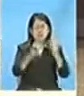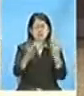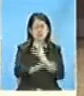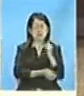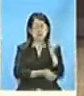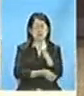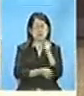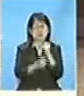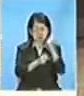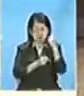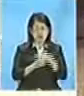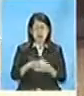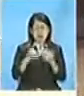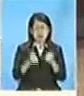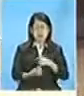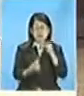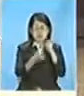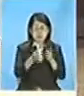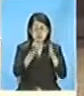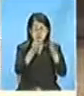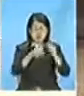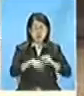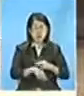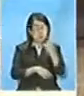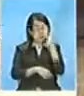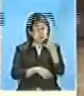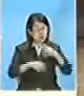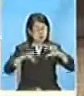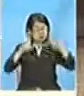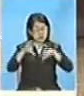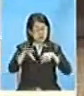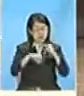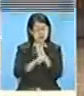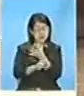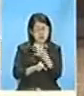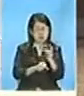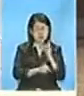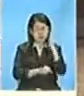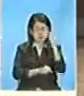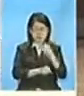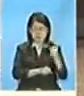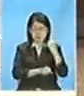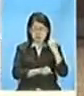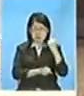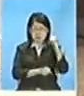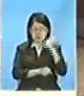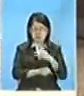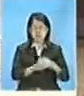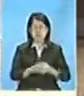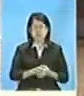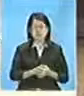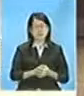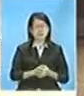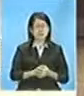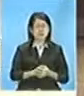ว่าการติดตามการบริหารราชการแผ่นดินก็จะเกิดเป็นประสิทธิภาพมากกว่าที่เป็นอยู่ในขณะ